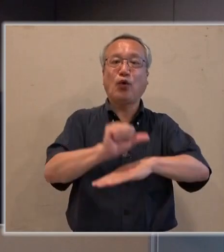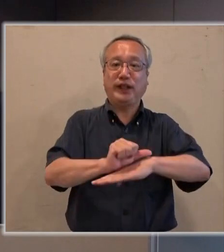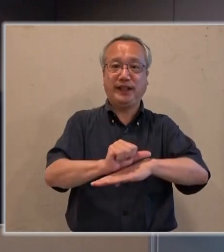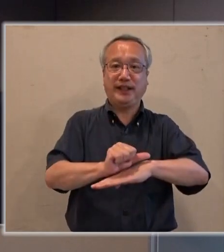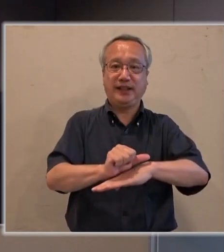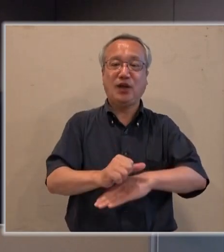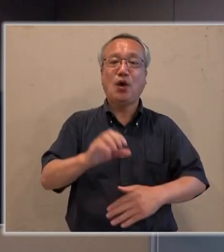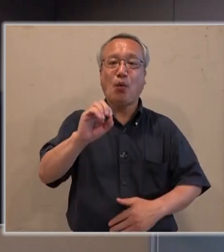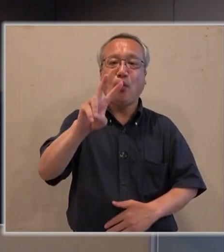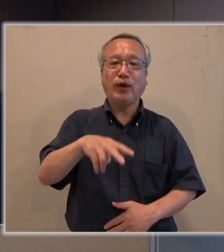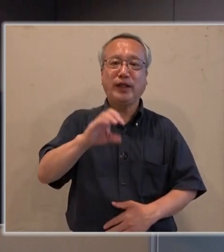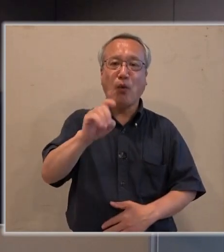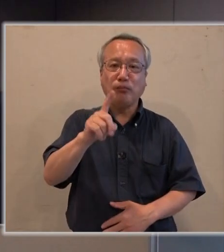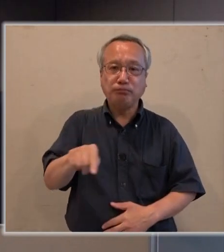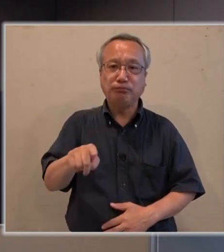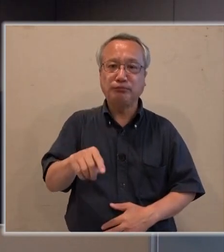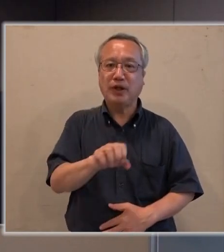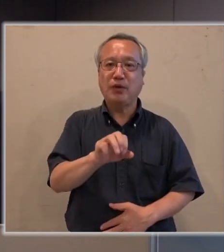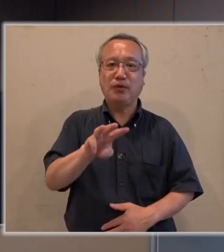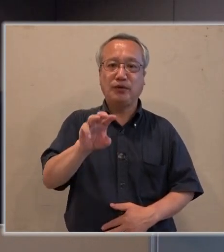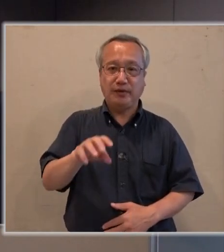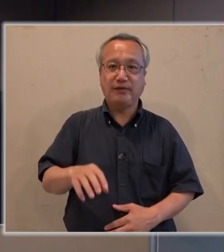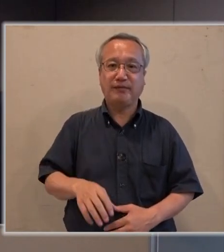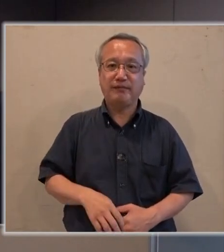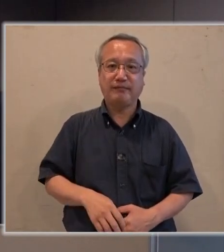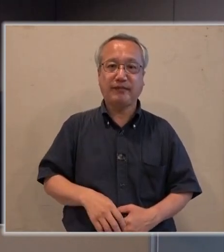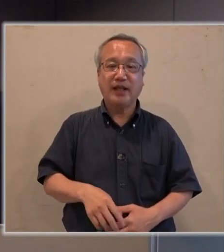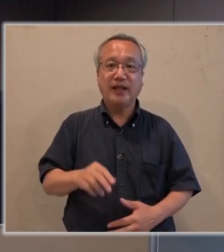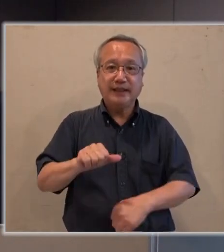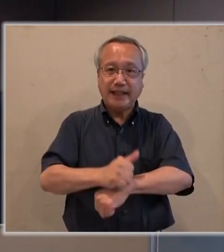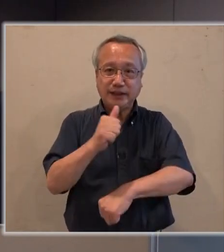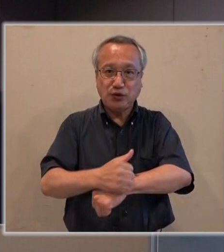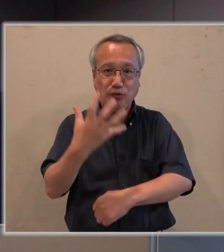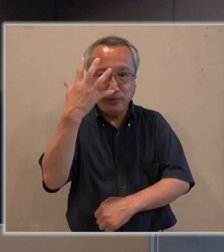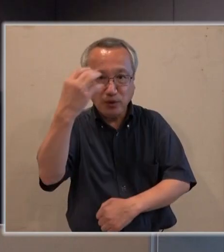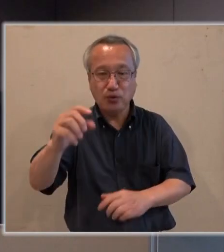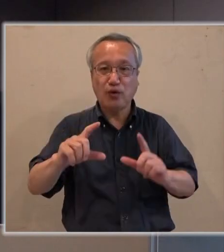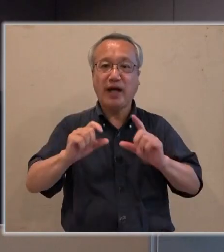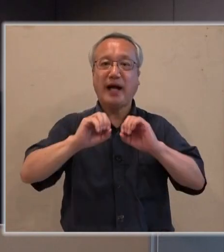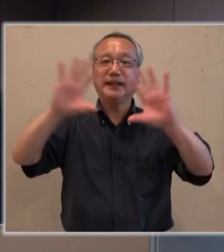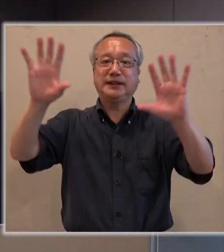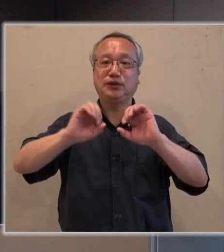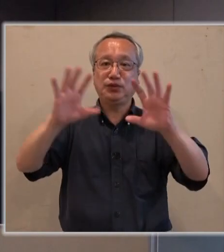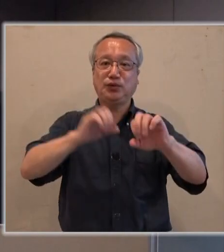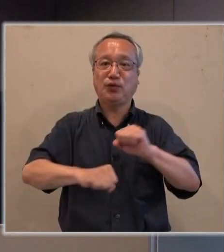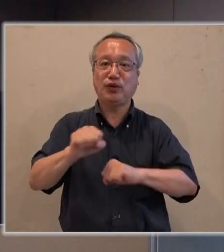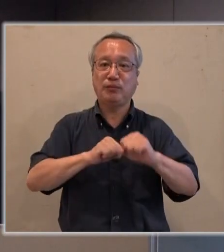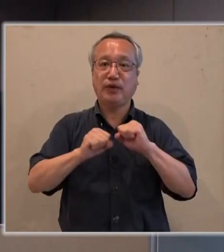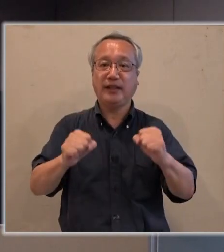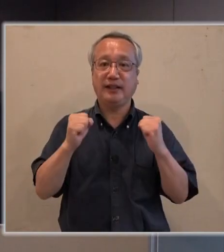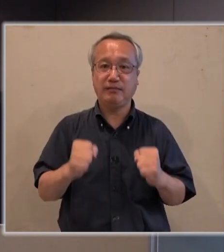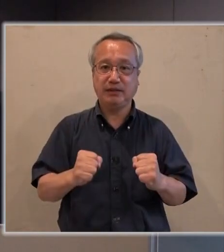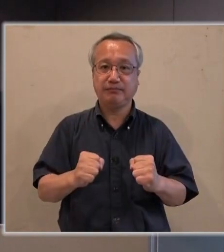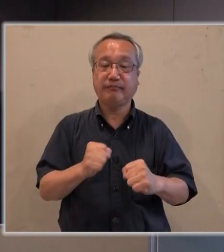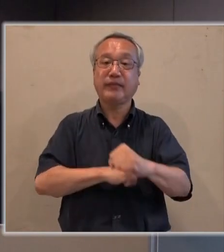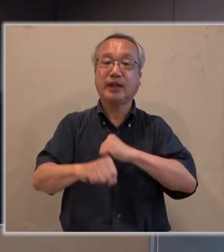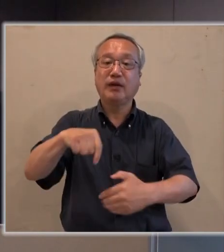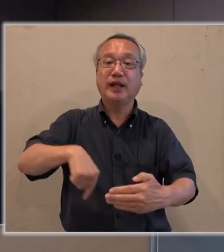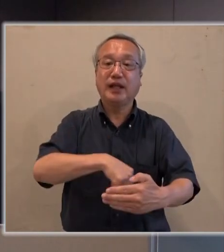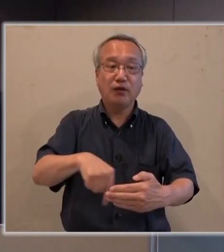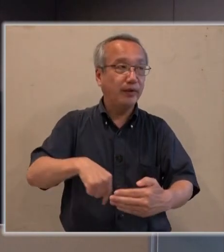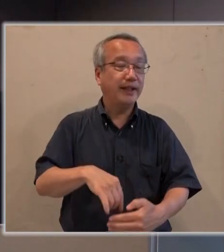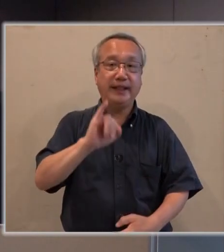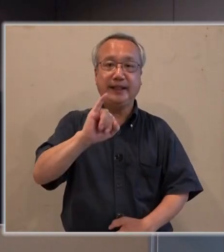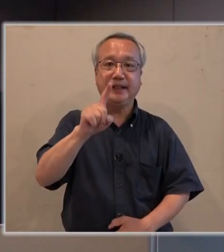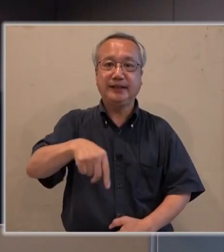称オリオンジャパンの選手と一緒に競技や選手の魅力を発信する取り組みをしています。活動内容としてはインスタ